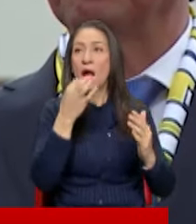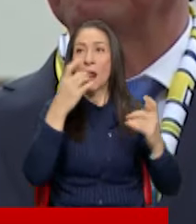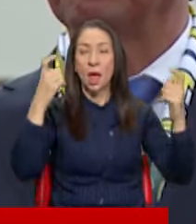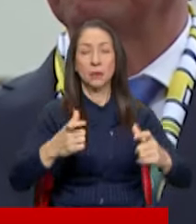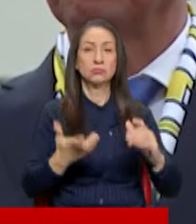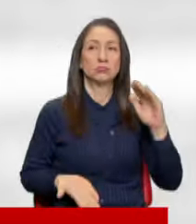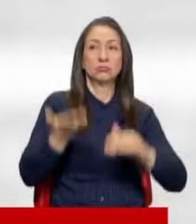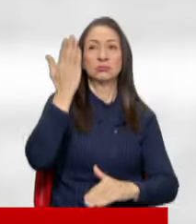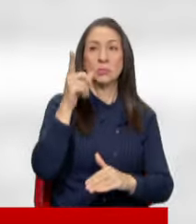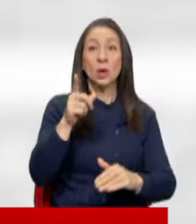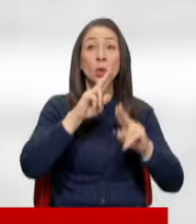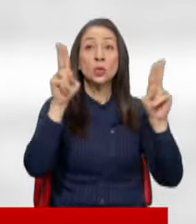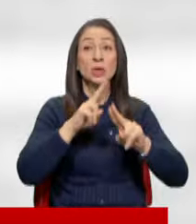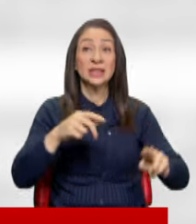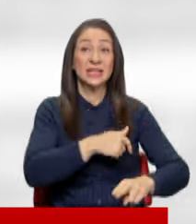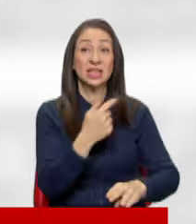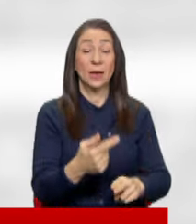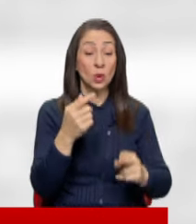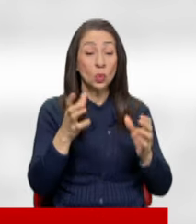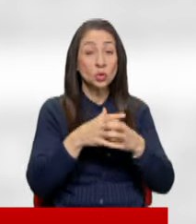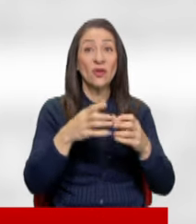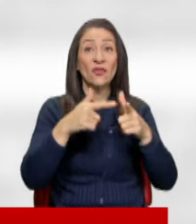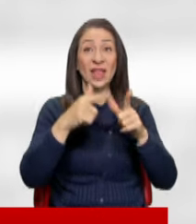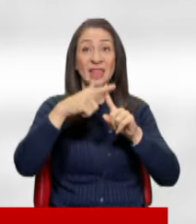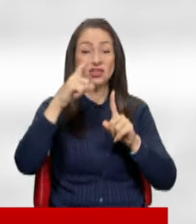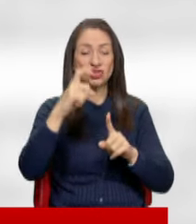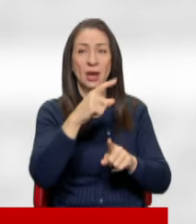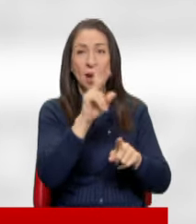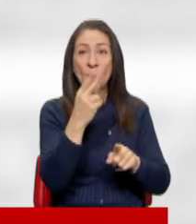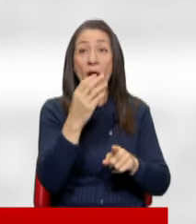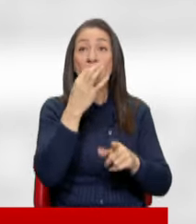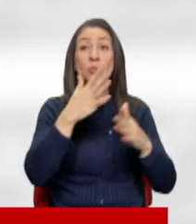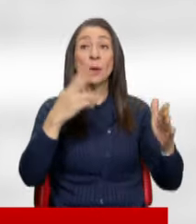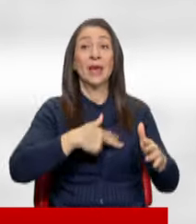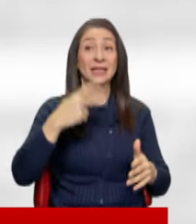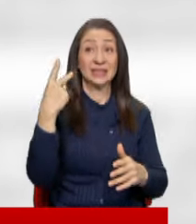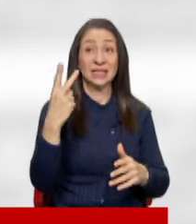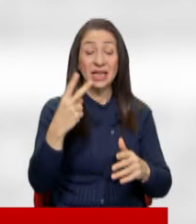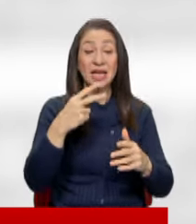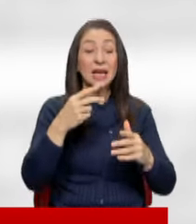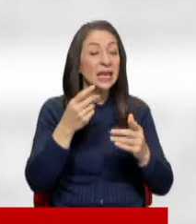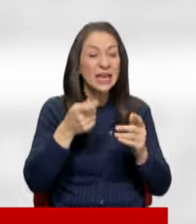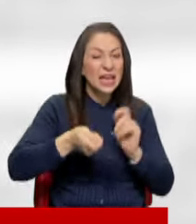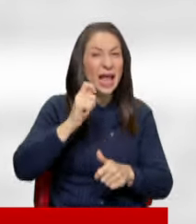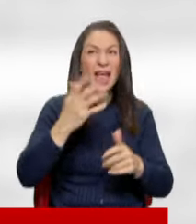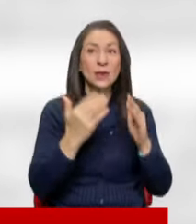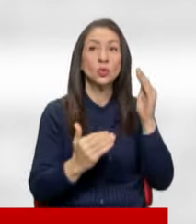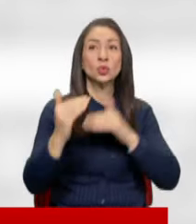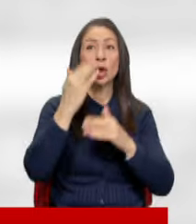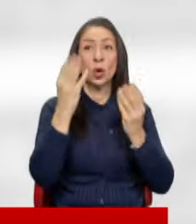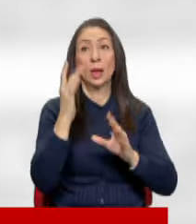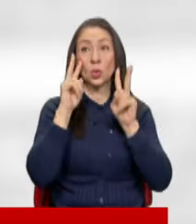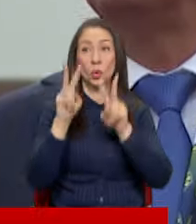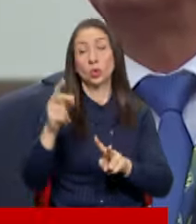Büyükşehir Belediyesi uluslararası derecelendirme kuruluşu ftc raporunda da Ankara Büyükşehir Belediyesi kredibilitesi en yüksek belediye olarak